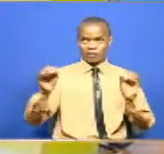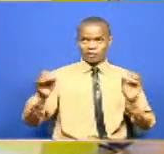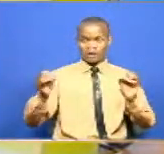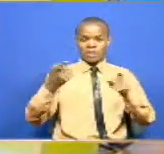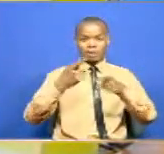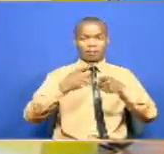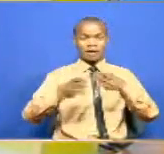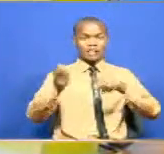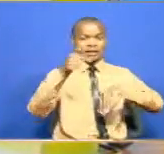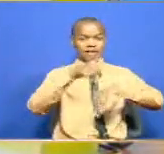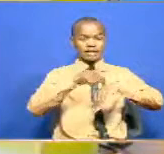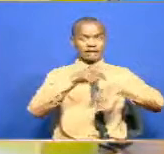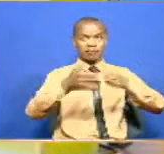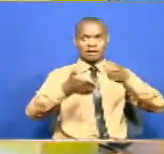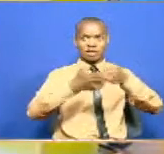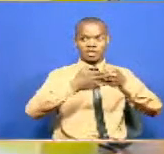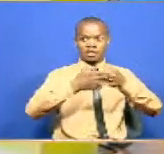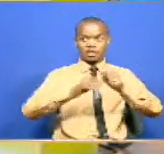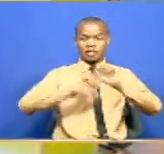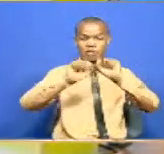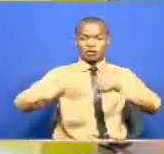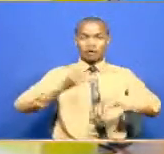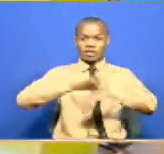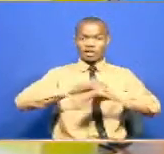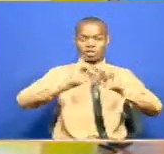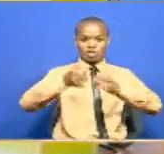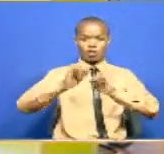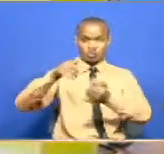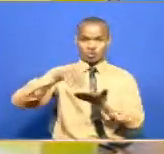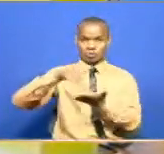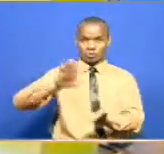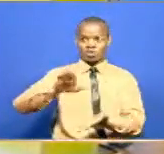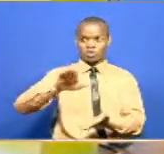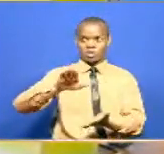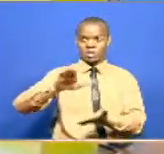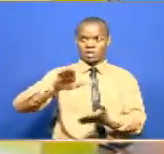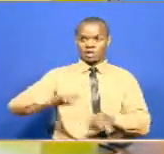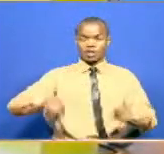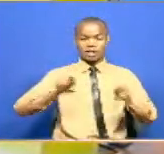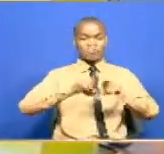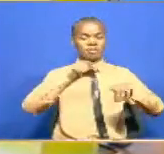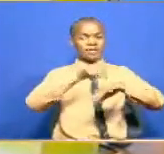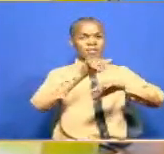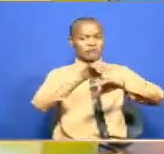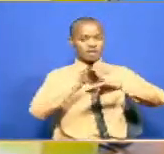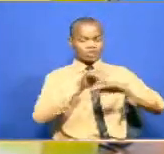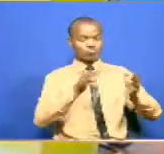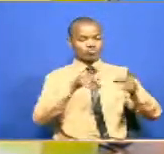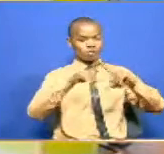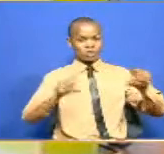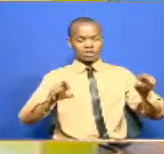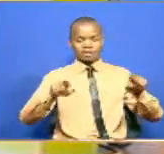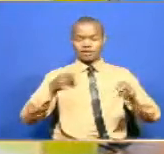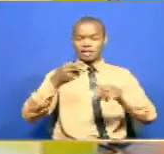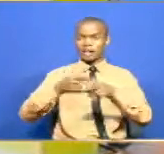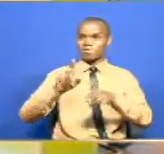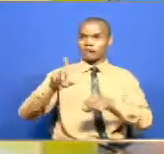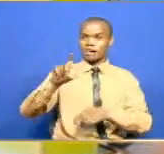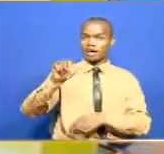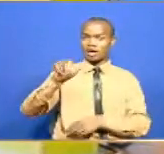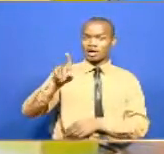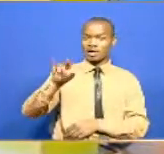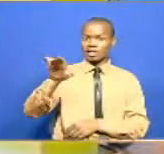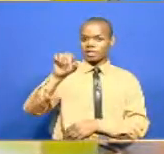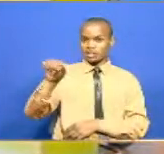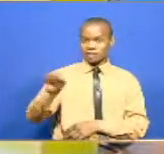ila mwendo wa saa 3 utakuwa unapokea taarifa hizi zaidi na nyinginezo kwa lugha ya Kimombo. Mimi naitwa Gladys Mungai, ila